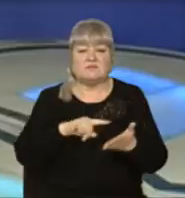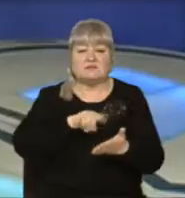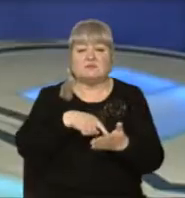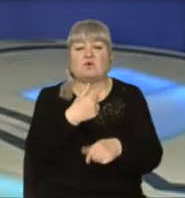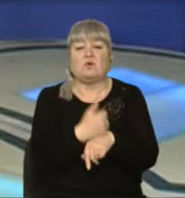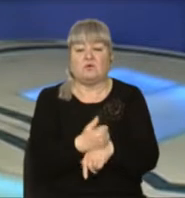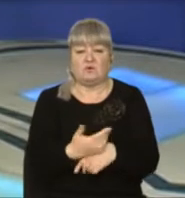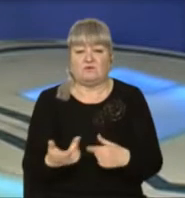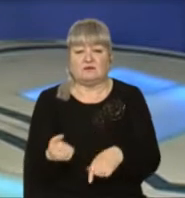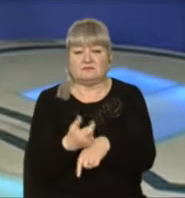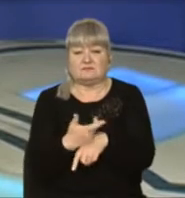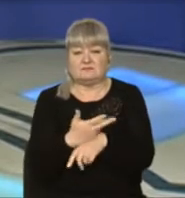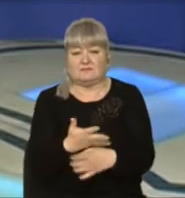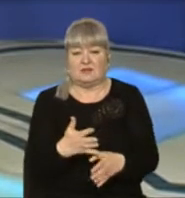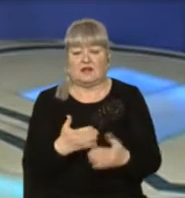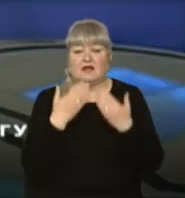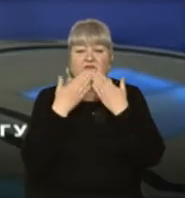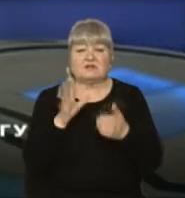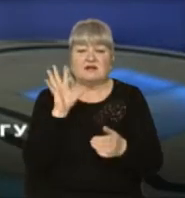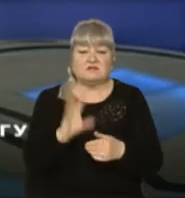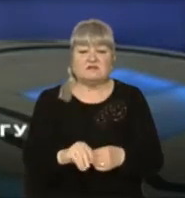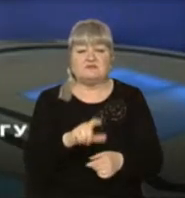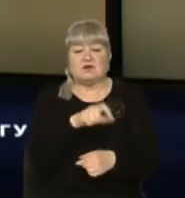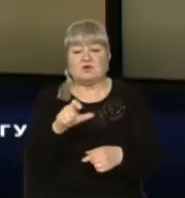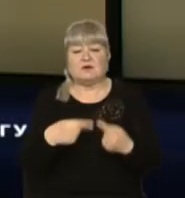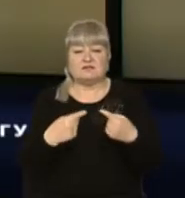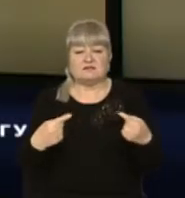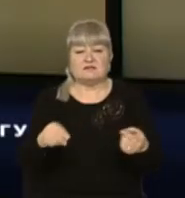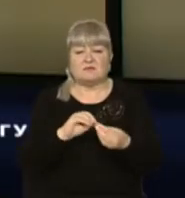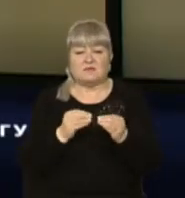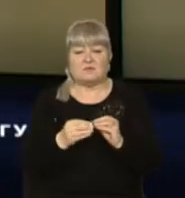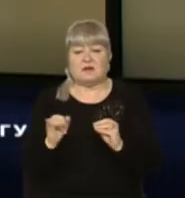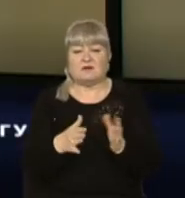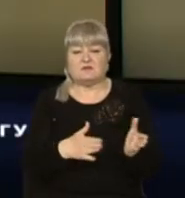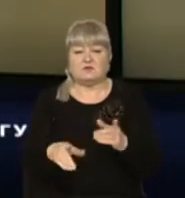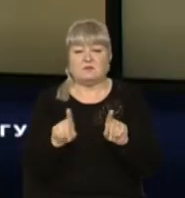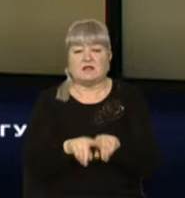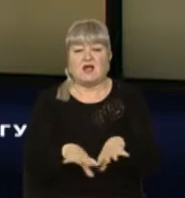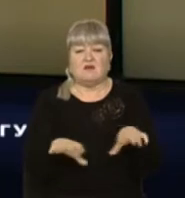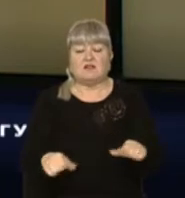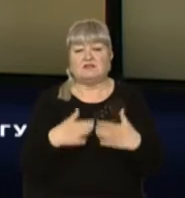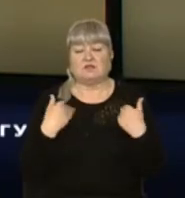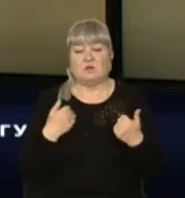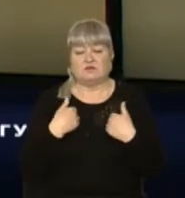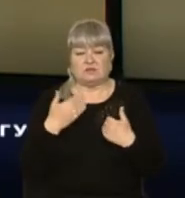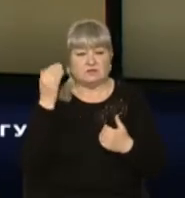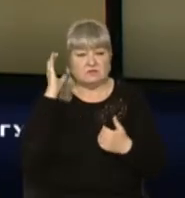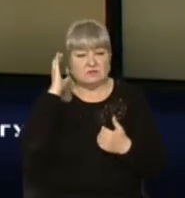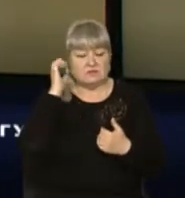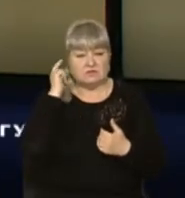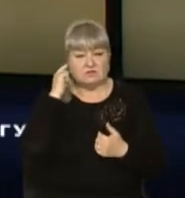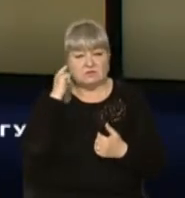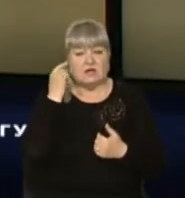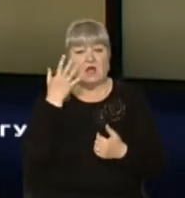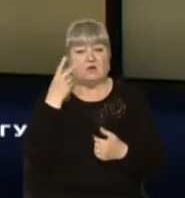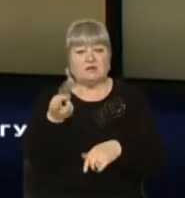раз. Взагалі тут звертаються всі громадяни з різними проблемами. І з дорогами також. Але просто влада не хоче нас чути. Коли громадяни приходять до